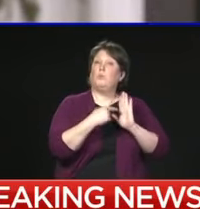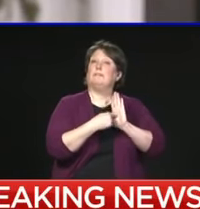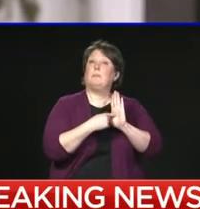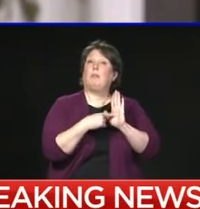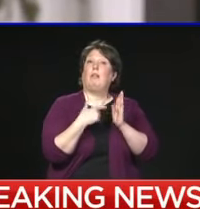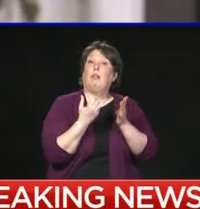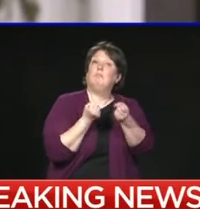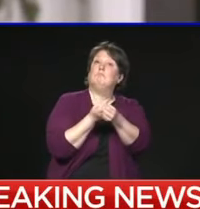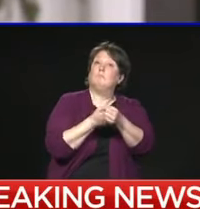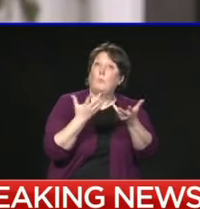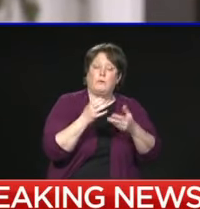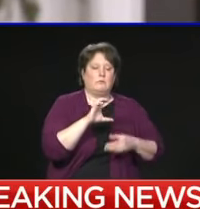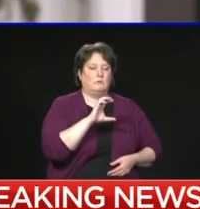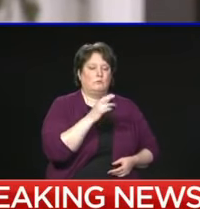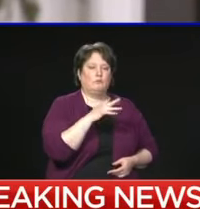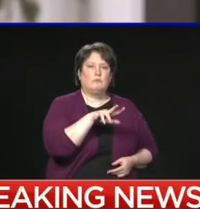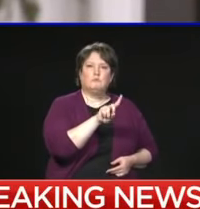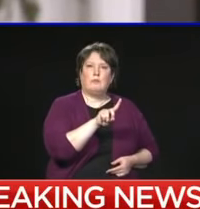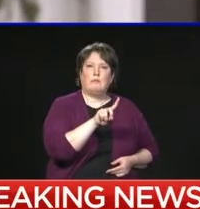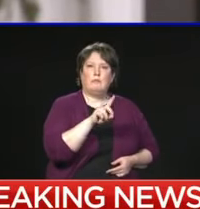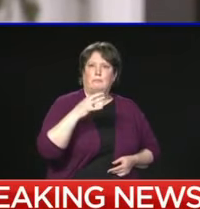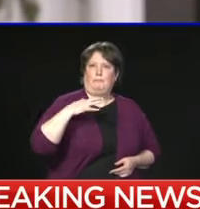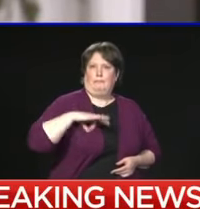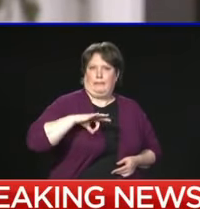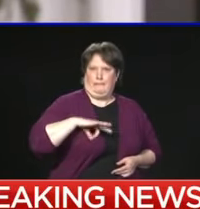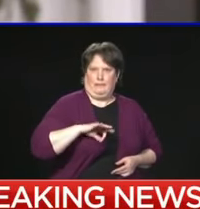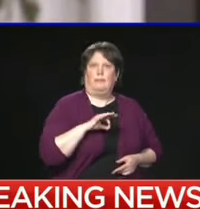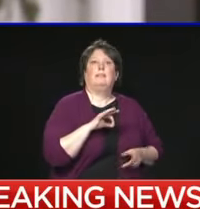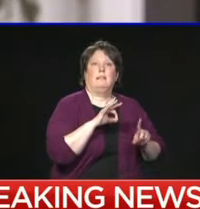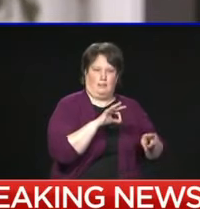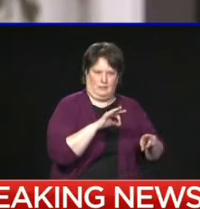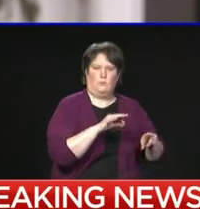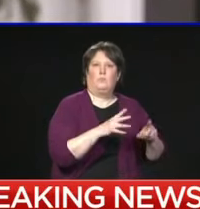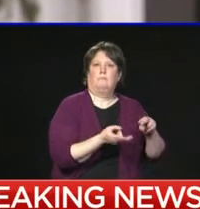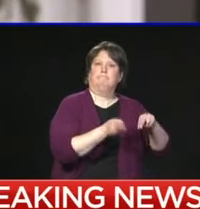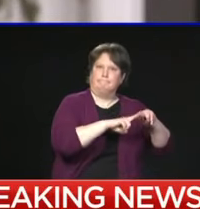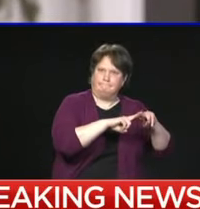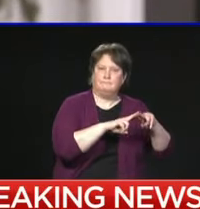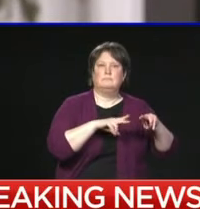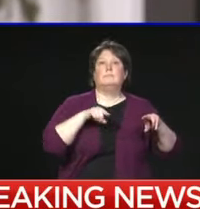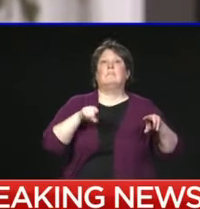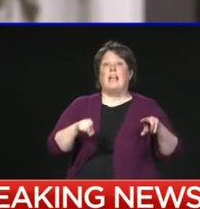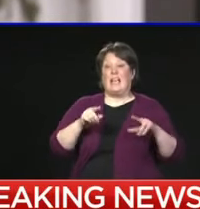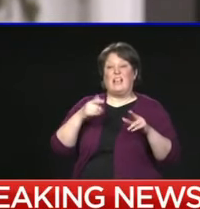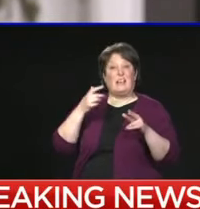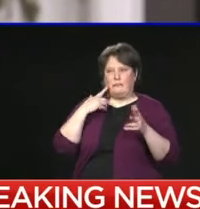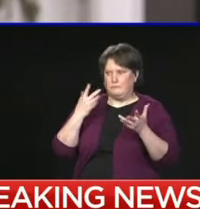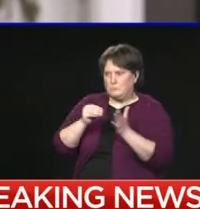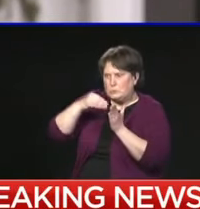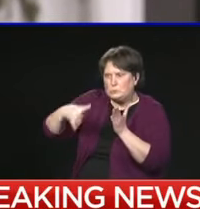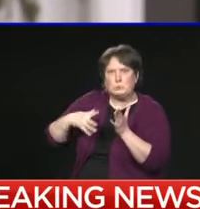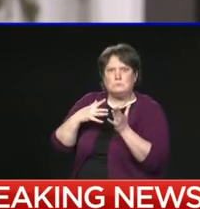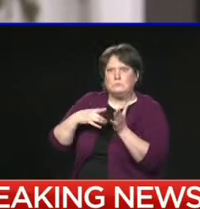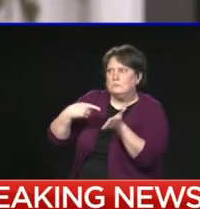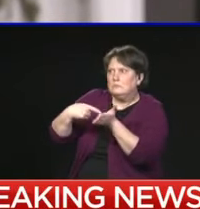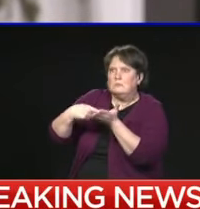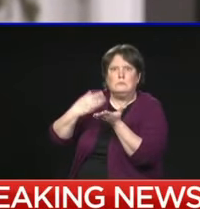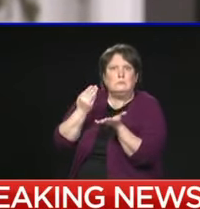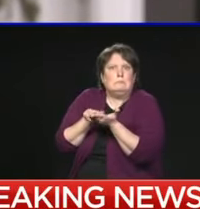de remboursement des prêts et bourses étudiants. Et surtout, avec cette loi, on introduit la nouvelle